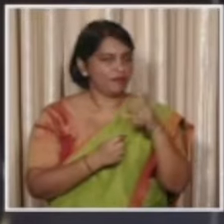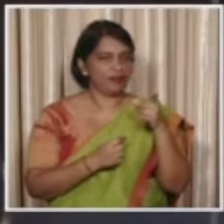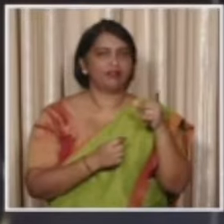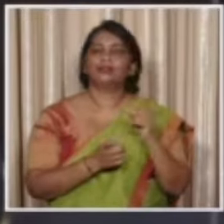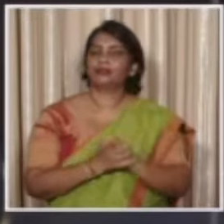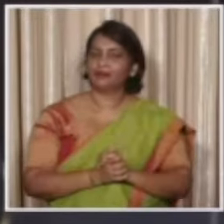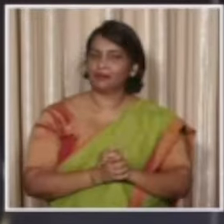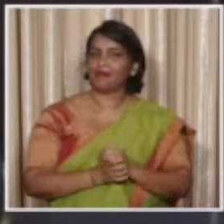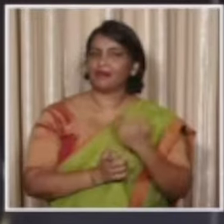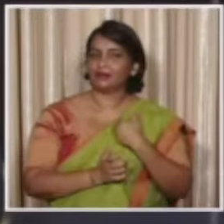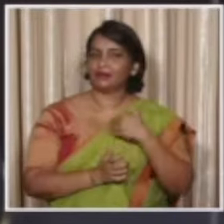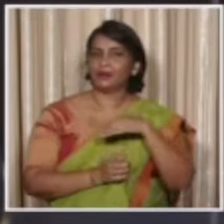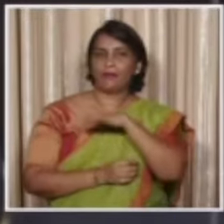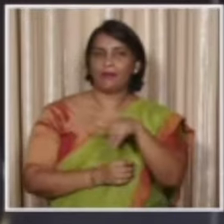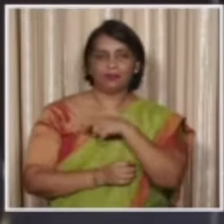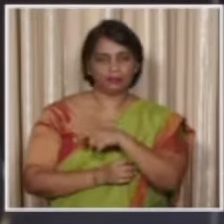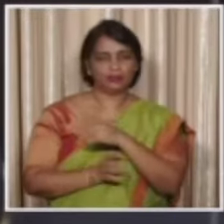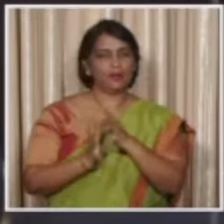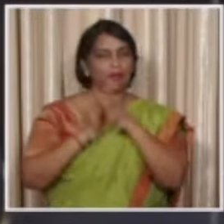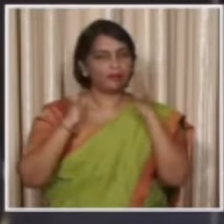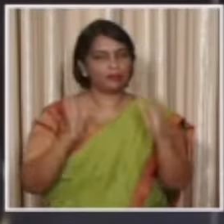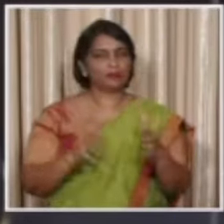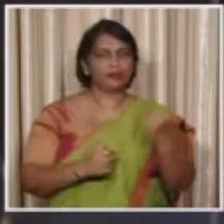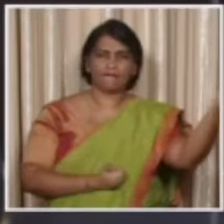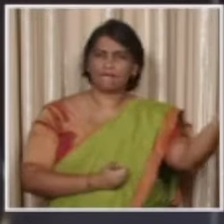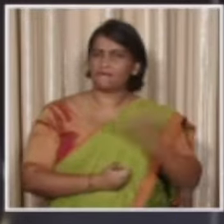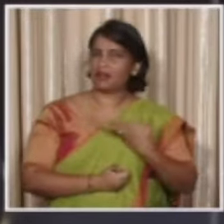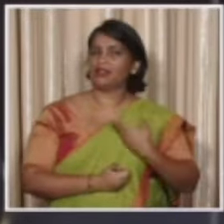මේ අපේ ප්‍රදේශයේ දැවැන්ත ප්‍රහාරයක් මට එල්ල කරා.